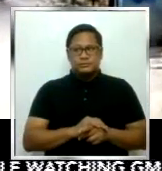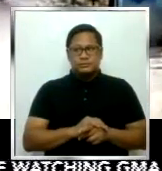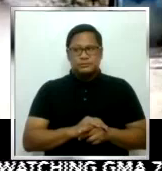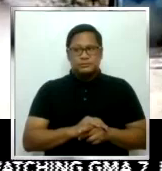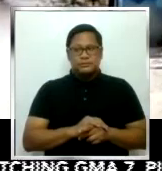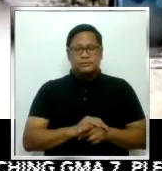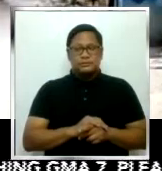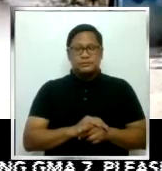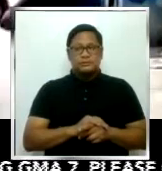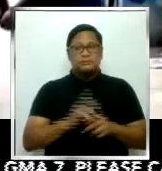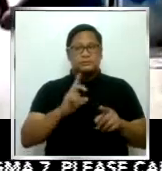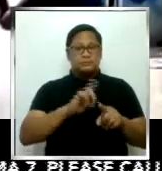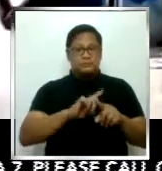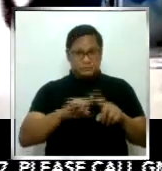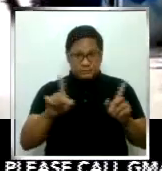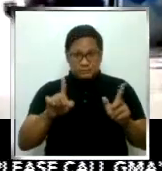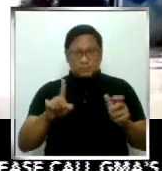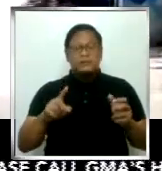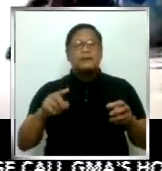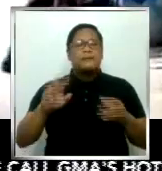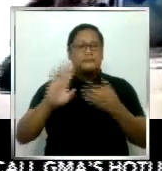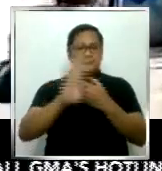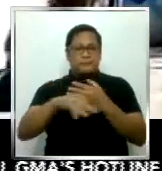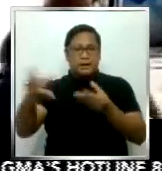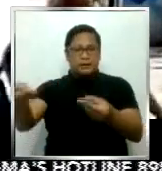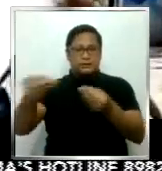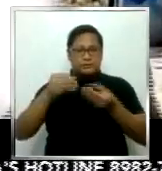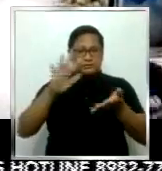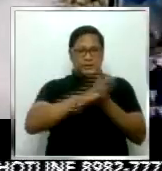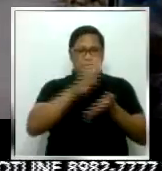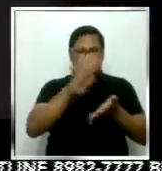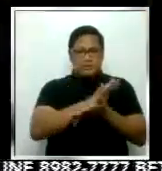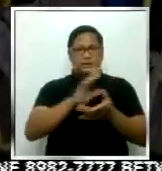Kalaunan, ibinalik din ang papel at umalis na ang grupo ni Sinas.